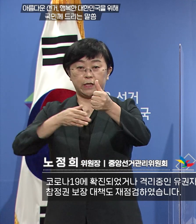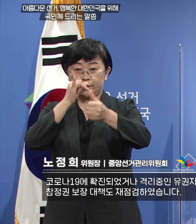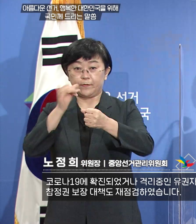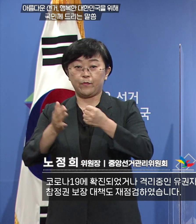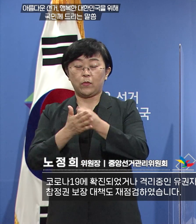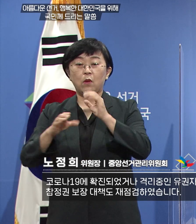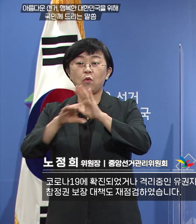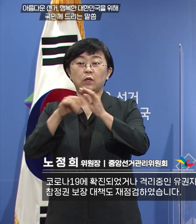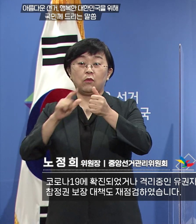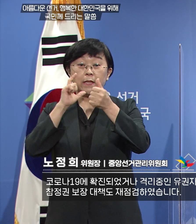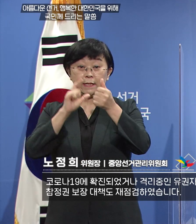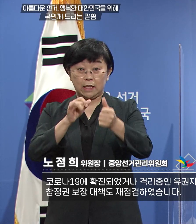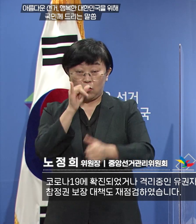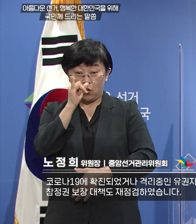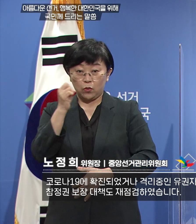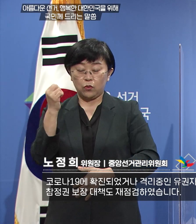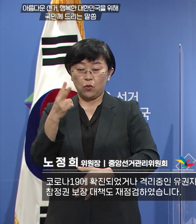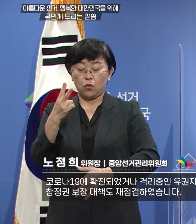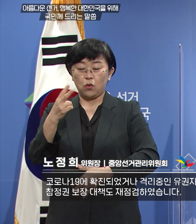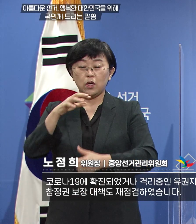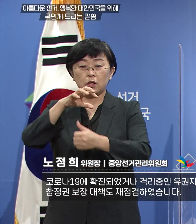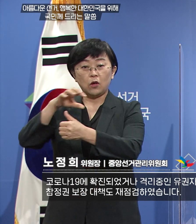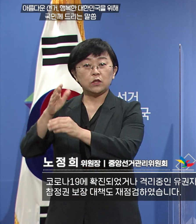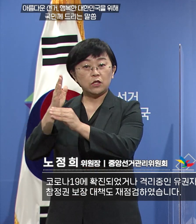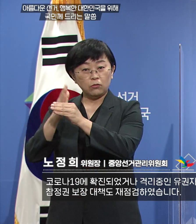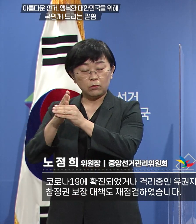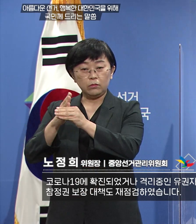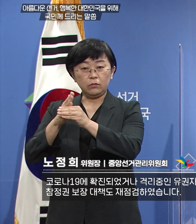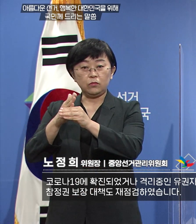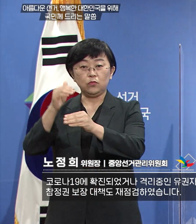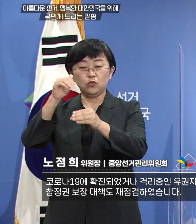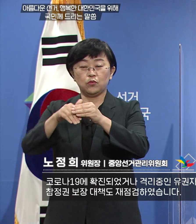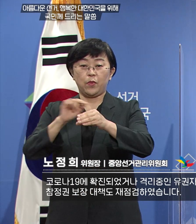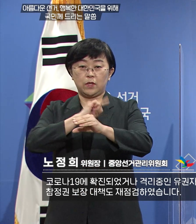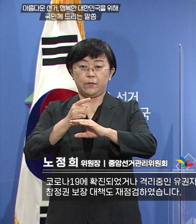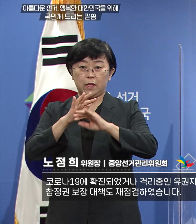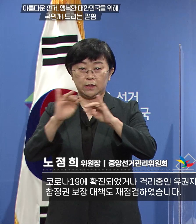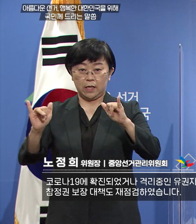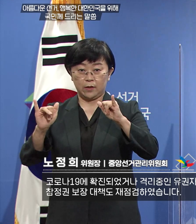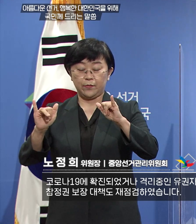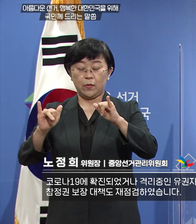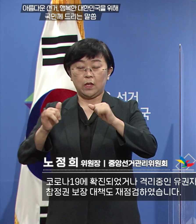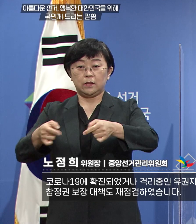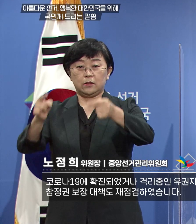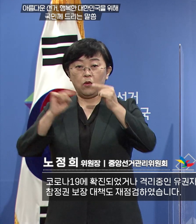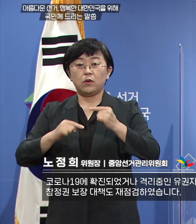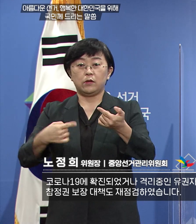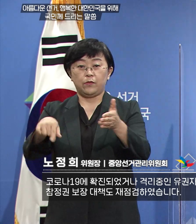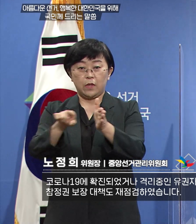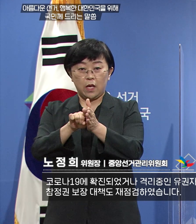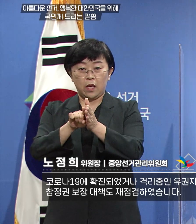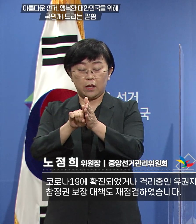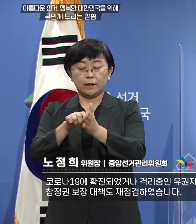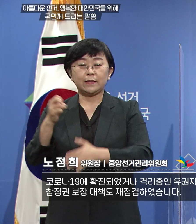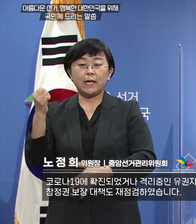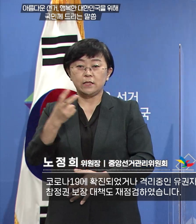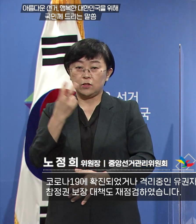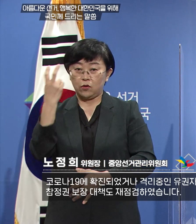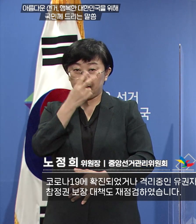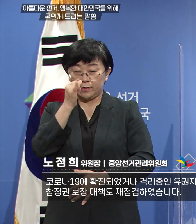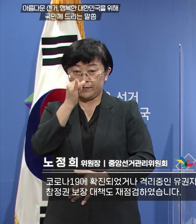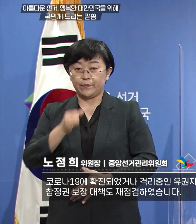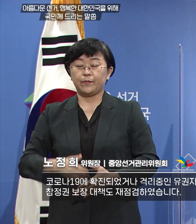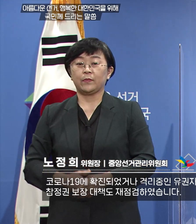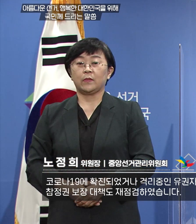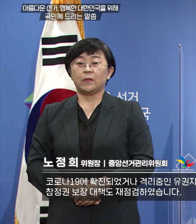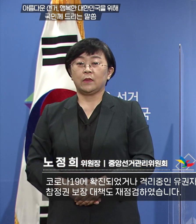코로나19에 확진되었거나 격리 중인 유권자를 위한 참정권 보장 대책도 재점검하였습니다.